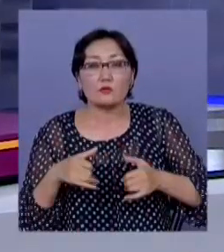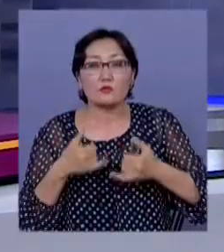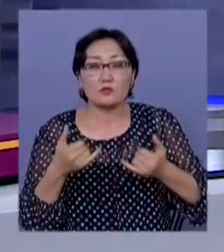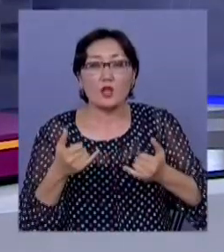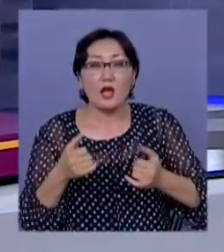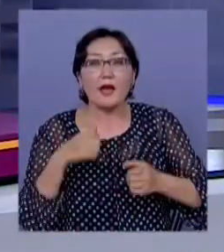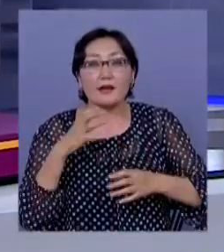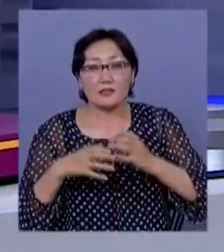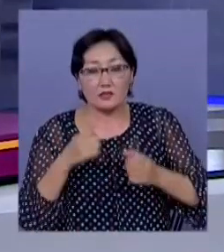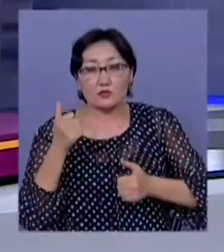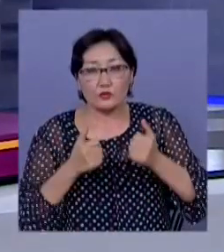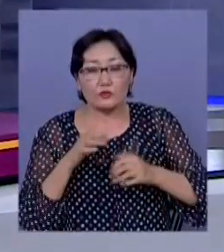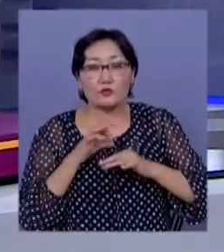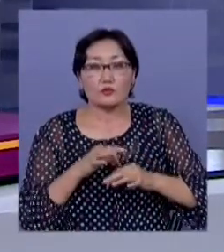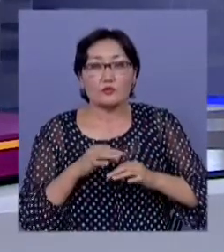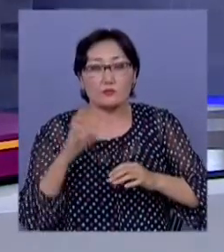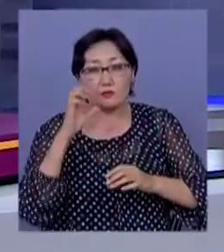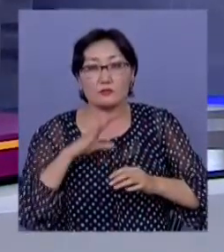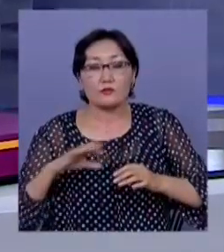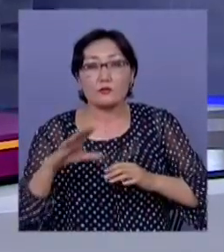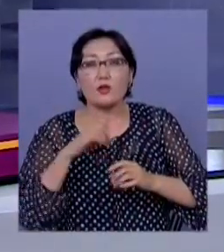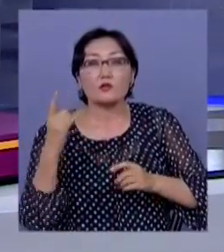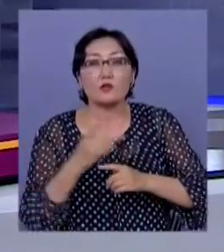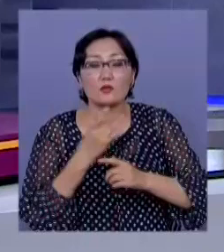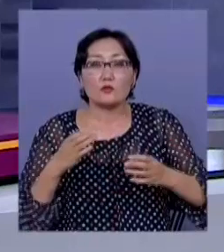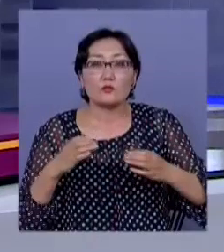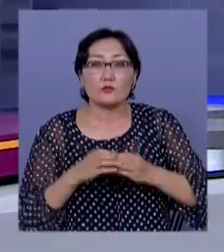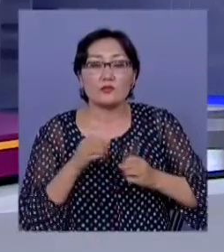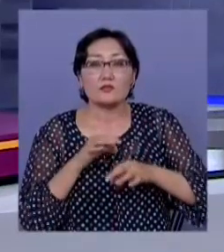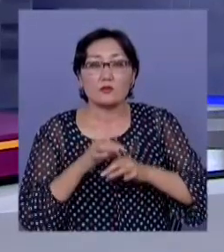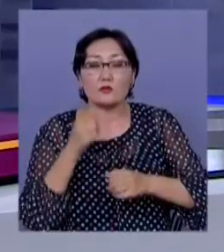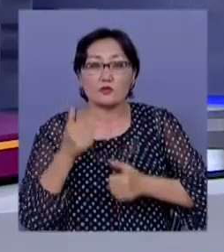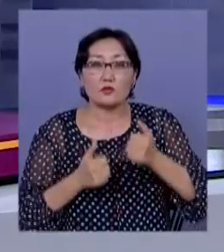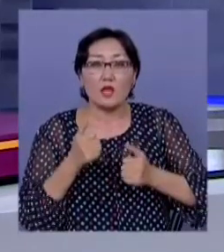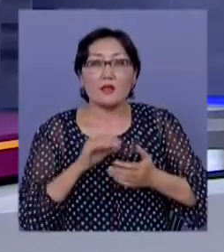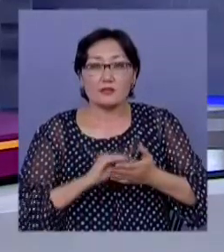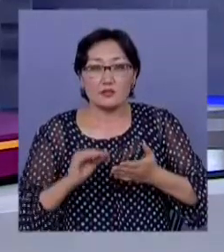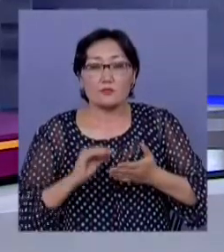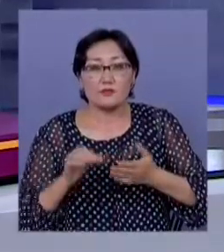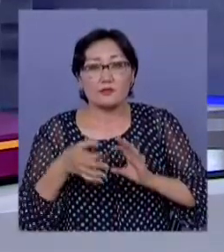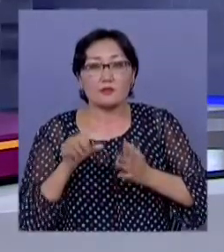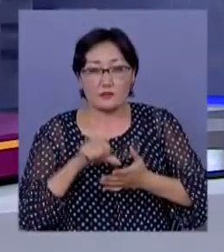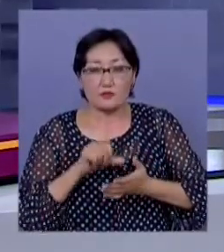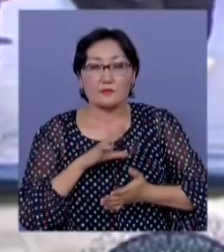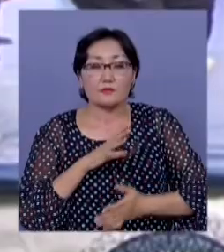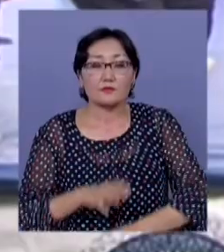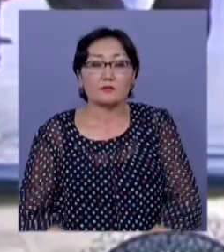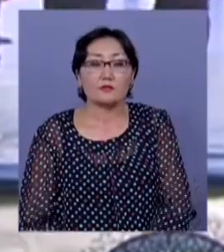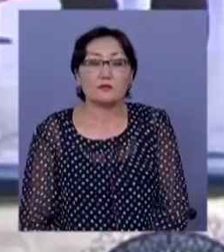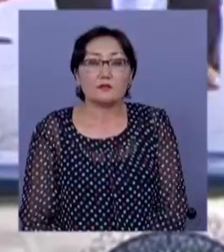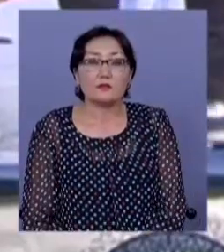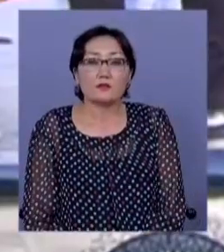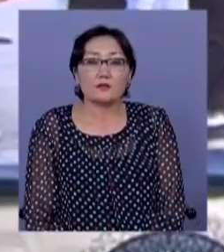халықаралық турнир өтті. Елімізде белдесуден тұңғыш рет ұйымдастырылып отырған жарысқа тілшімізде қатысып қайтқан еді.